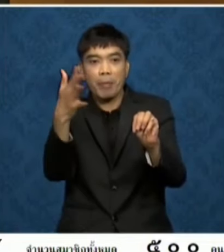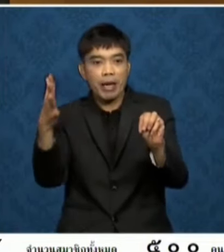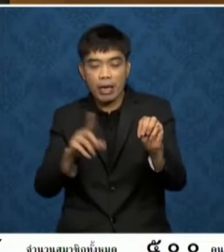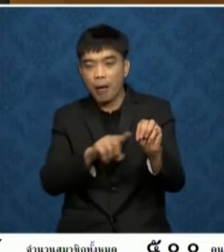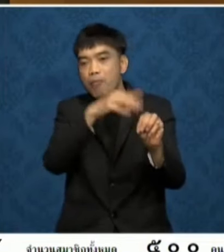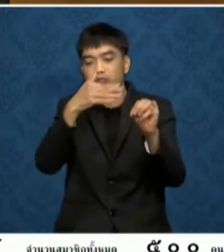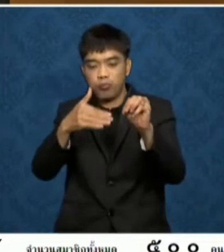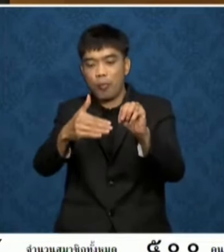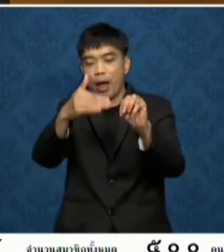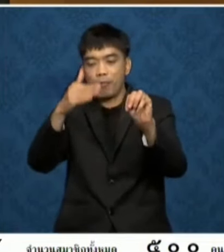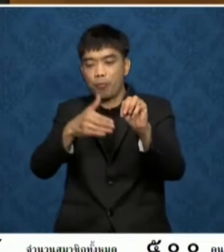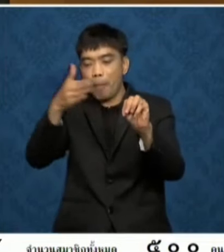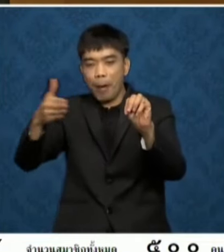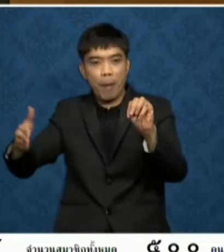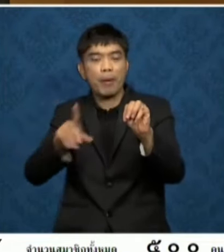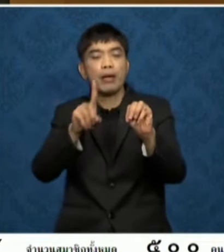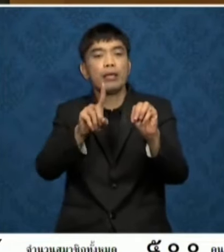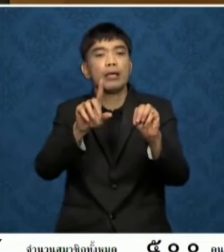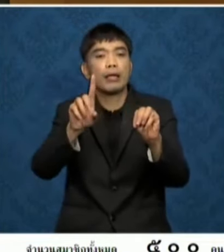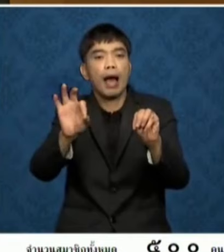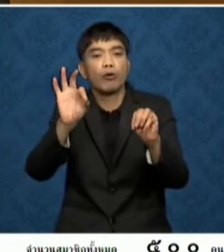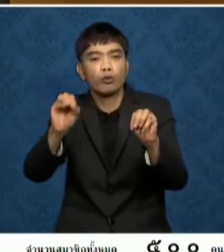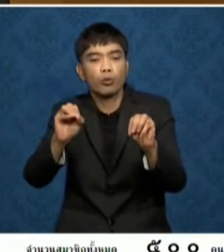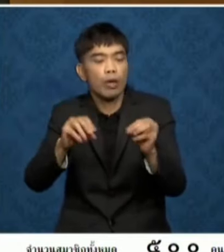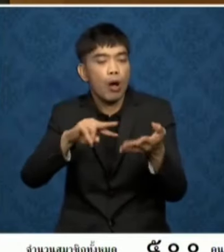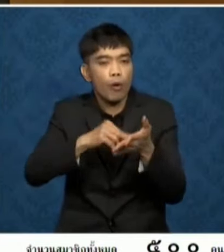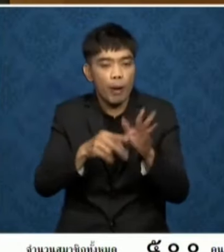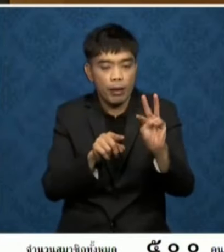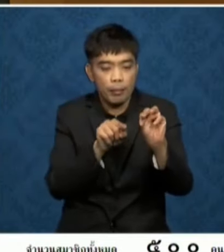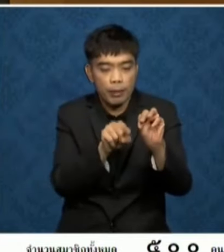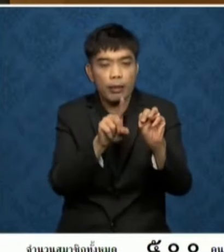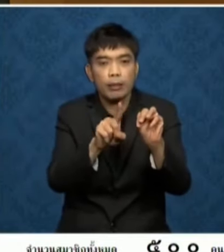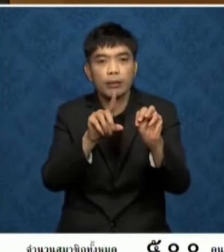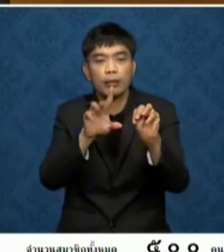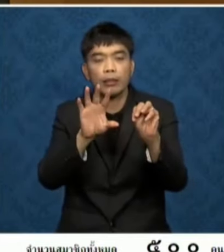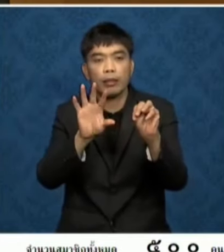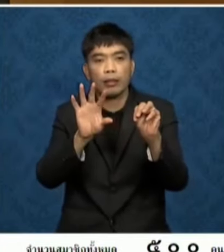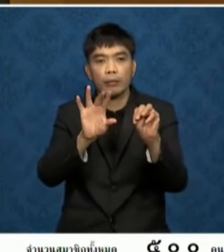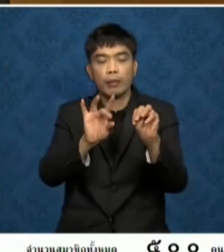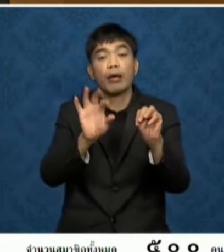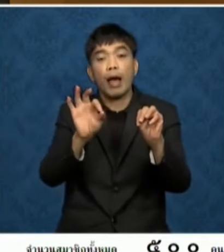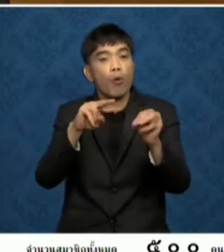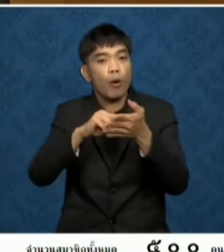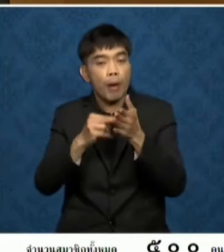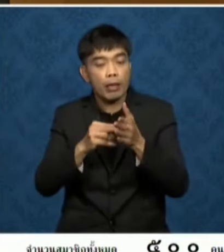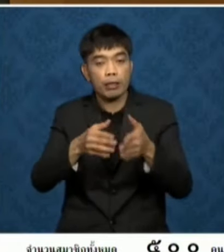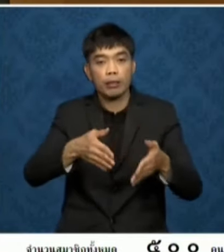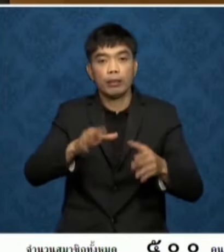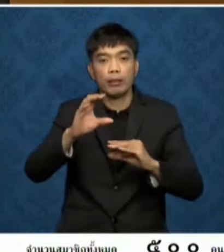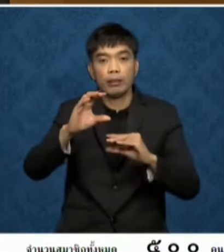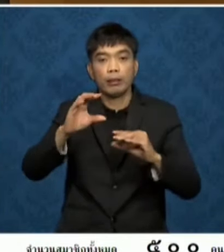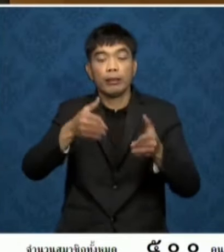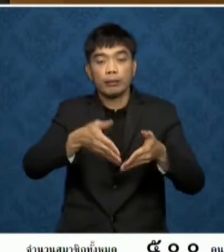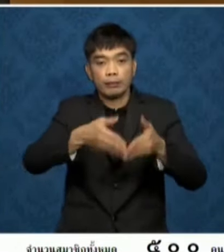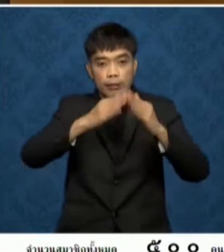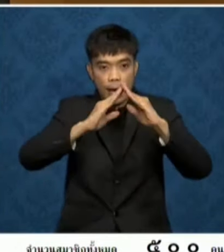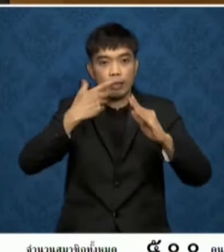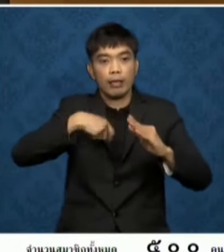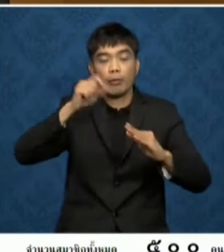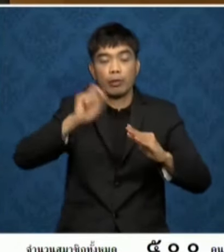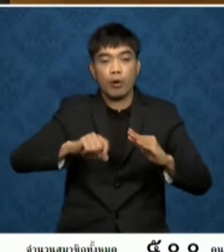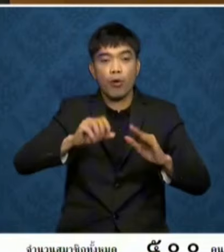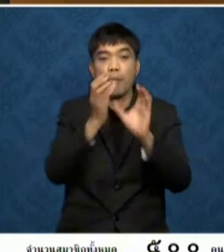ครับ189คืออะไรฮะ189คือศาลทั้งหลายจะตั้งได้ก็แต่โดยพระราชบัญญัตินั่นหมายความว่าศาลมูลแต่